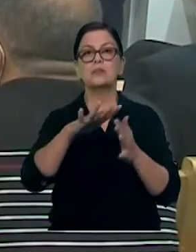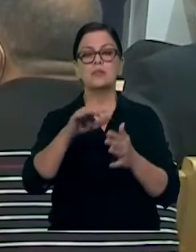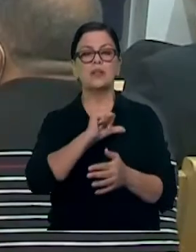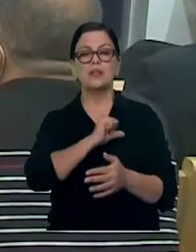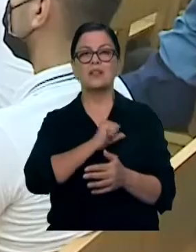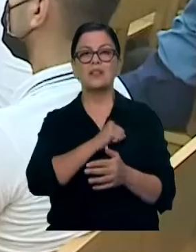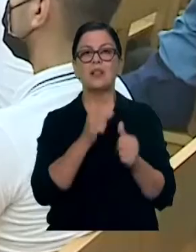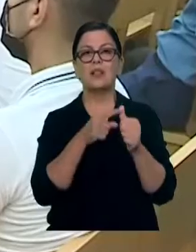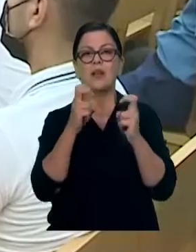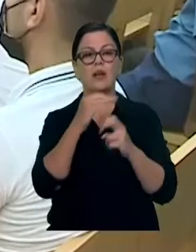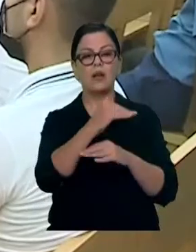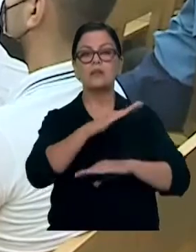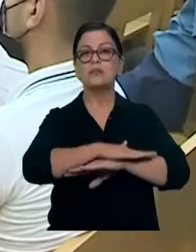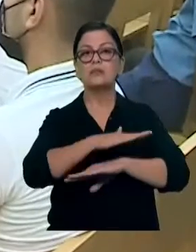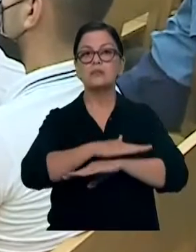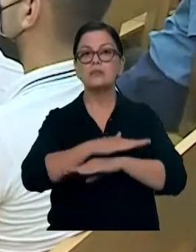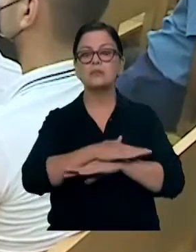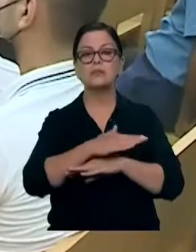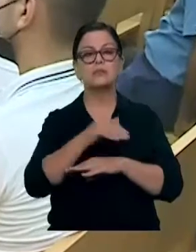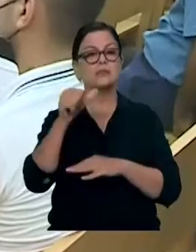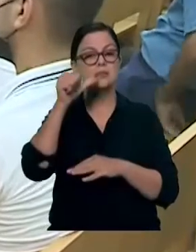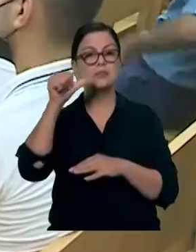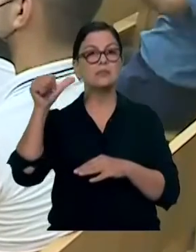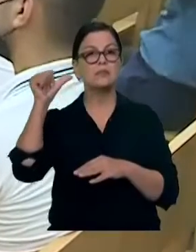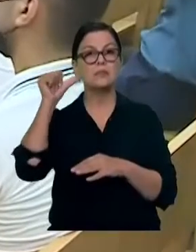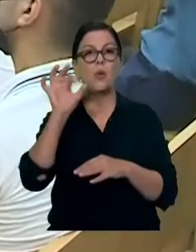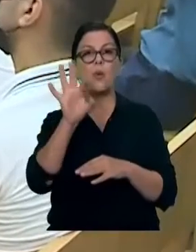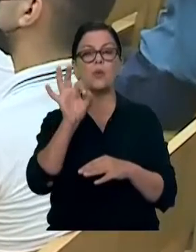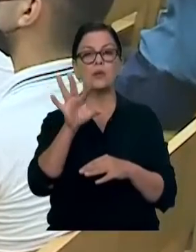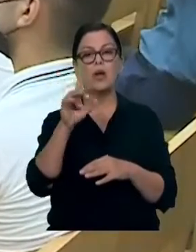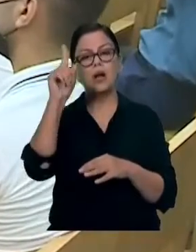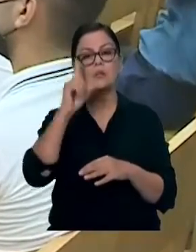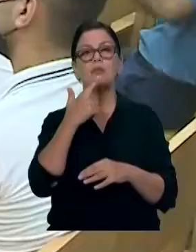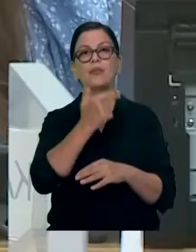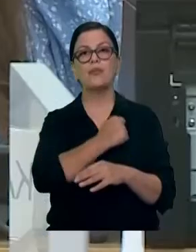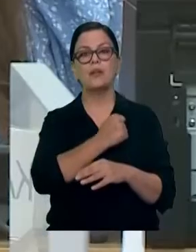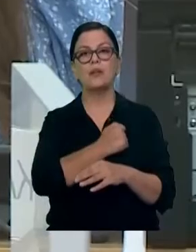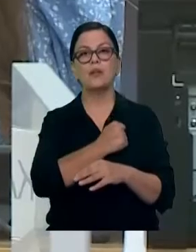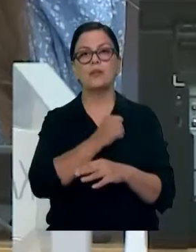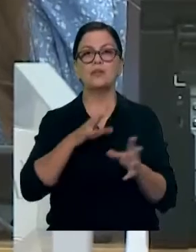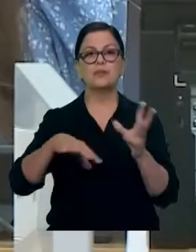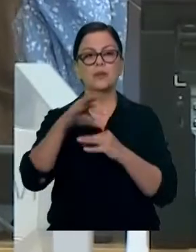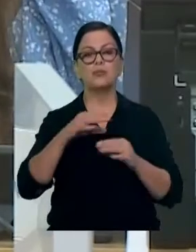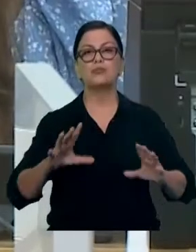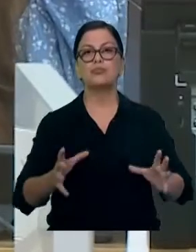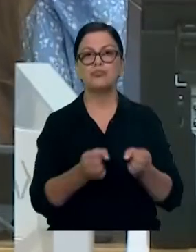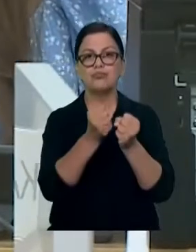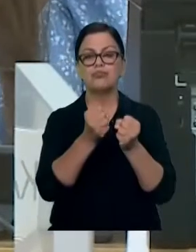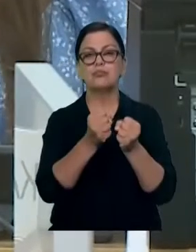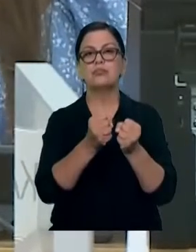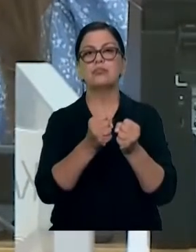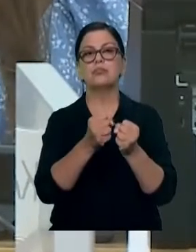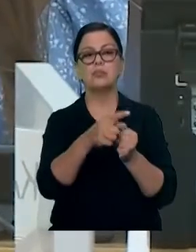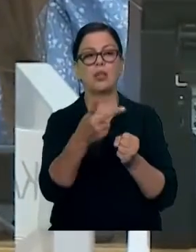kəşfiyyat xarakterli hərəkətlər apararkən ötən ilin oktyabrında Azərbaycan Silahlı Qüvvələrinin hərbi qulluqçuları ələ keçirib. Hər iki